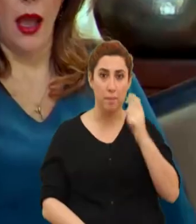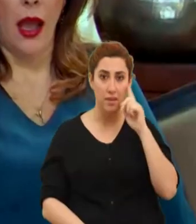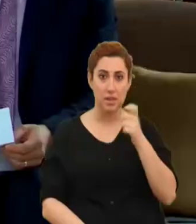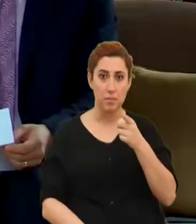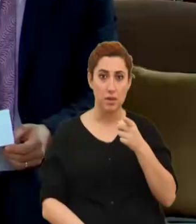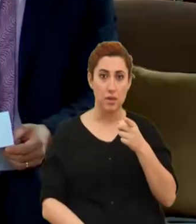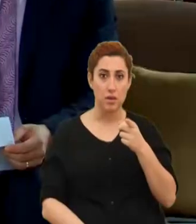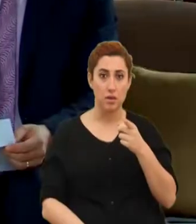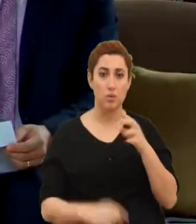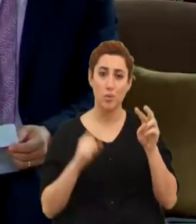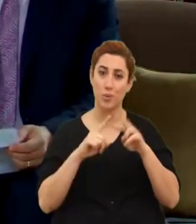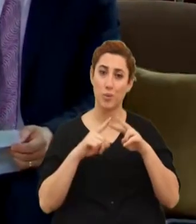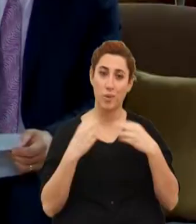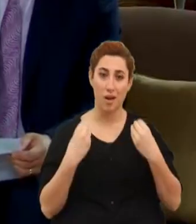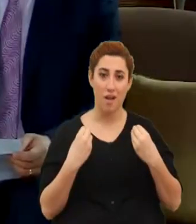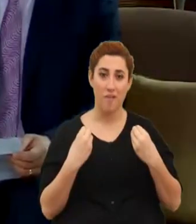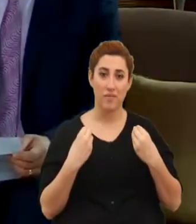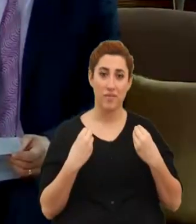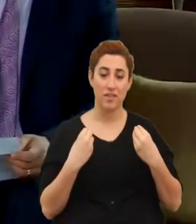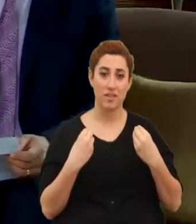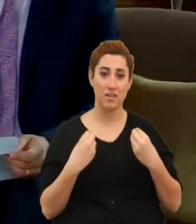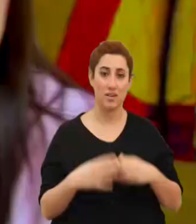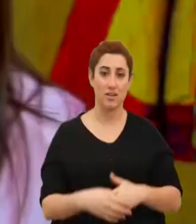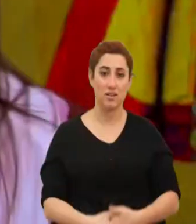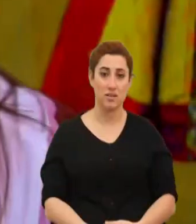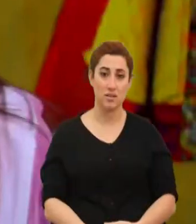Yaptın mı? Nurhan. Biricik ayağa kalktı.